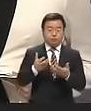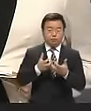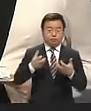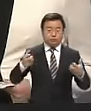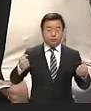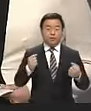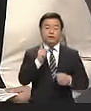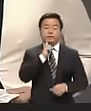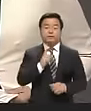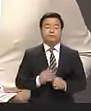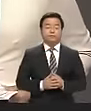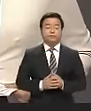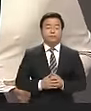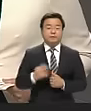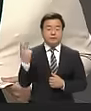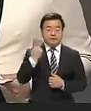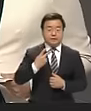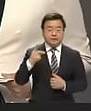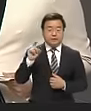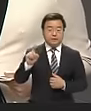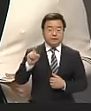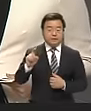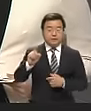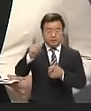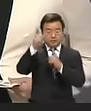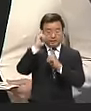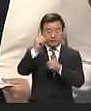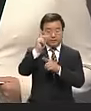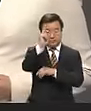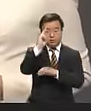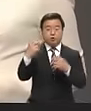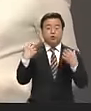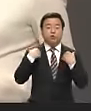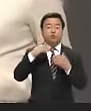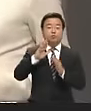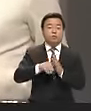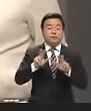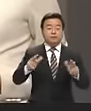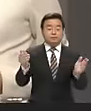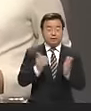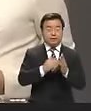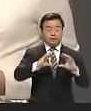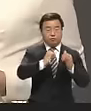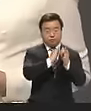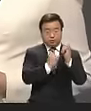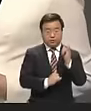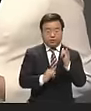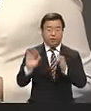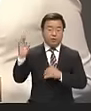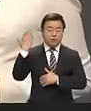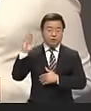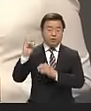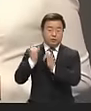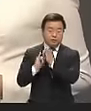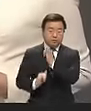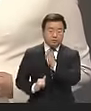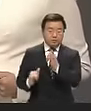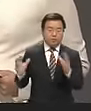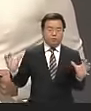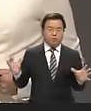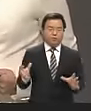됐는데요 지난 2010년 이명박 정부때 기존의 국사와 근연 대사가 다시 한국사로 통합이